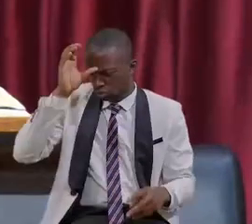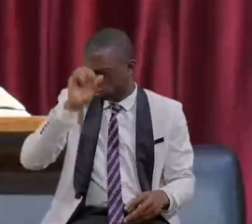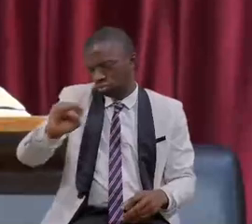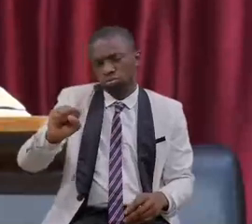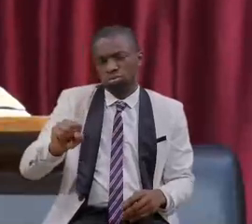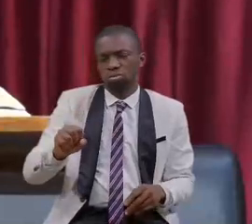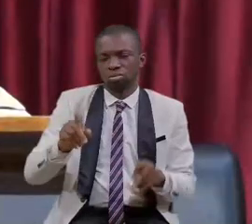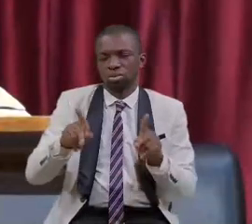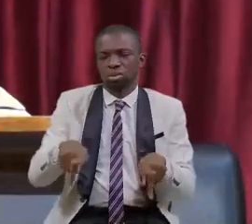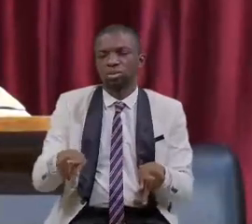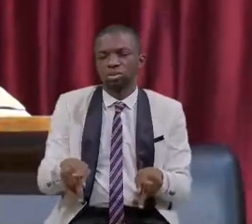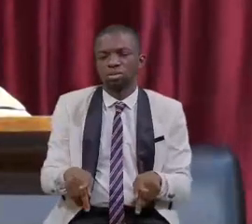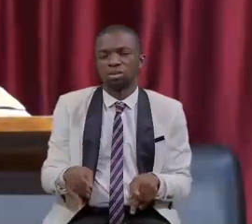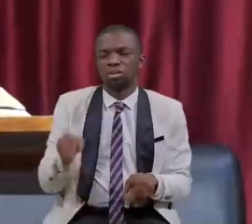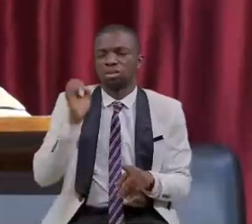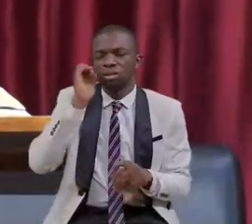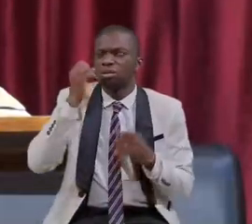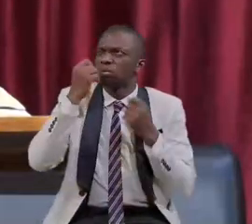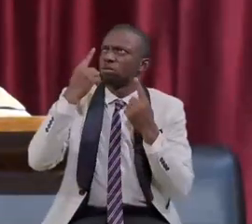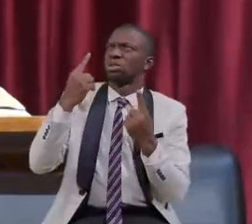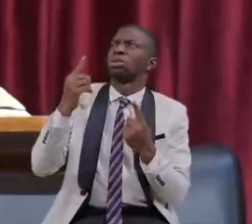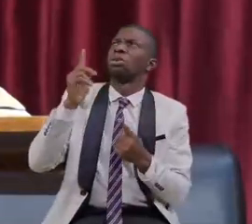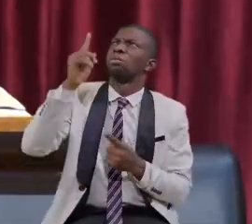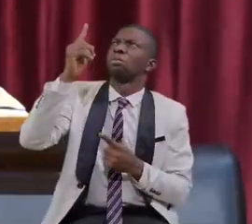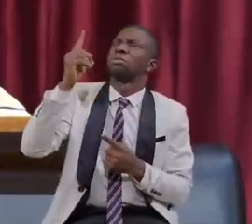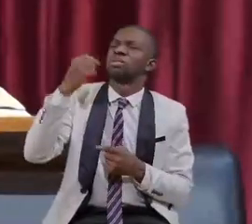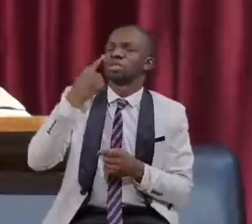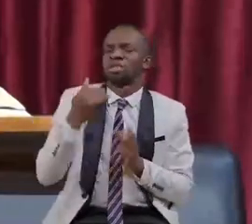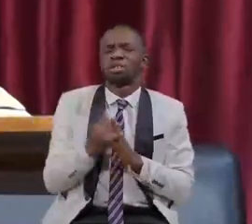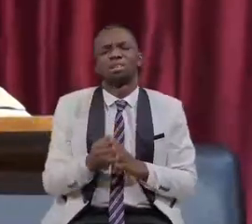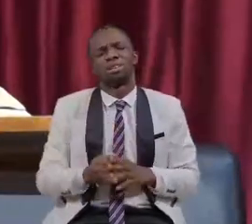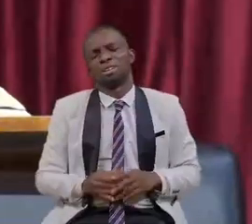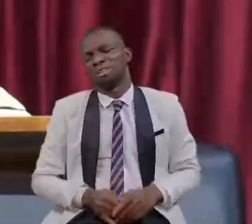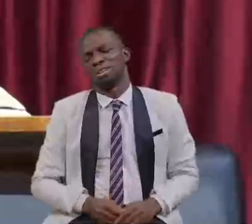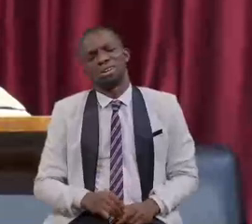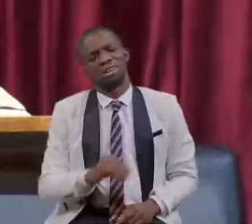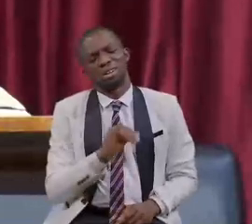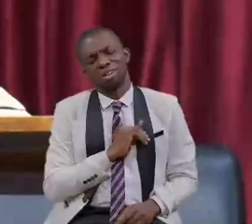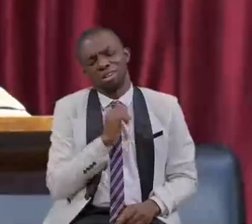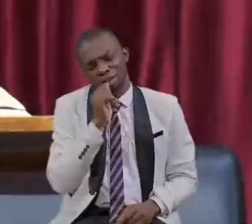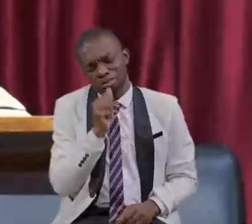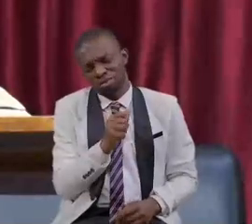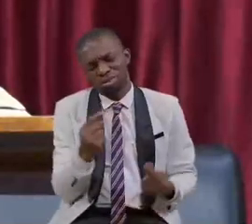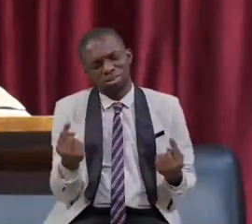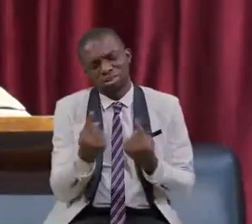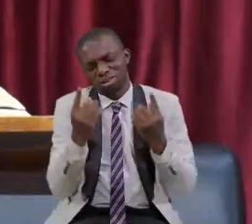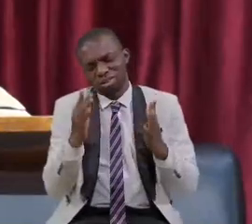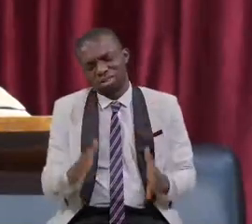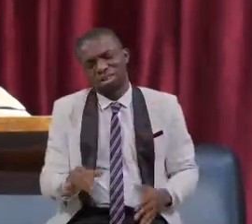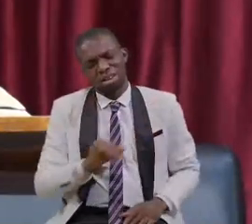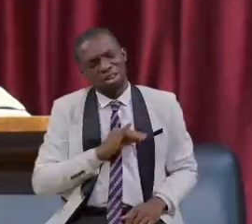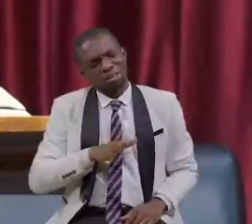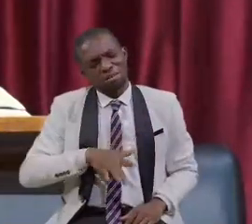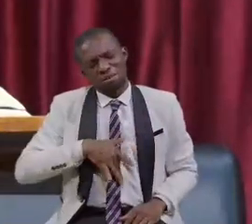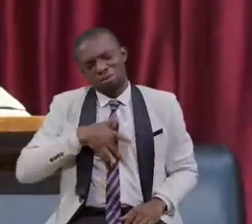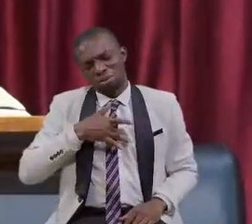réveille. Il dit que je suis pécheur. Vraiment, je me sens condamné. Je